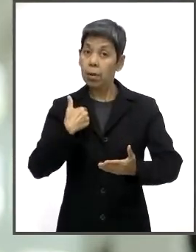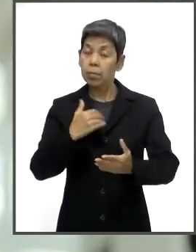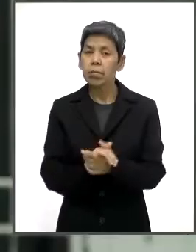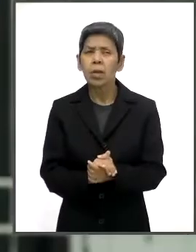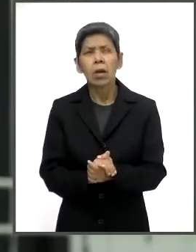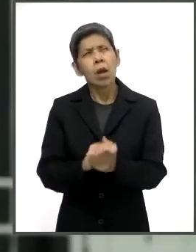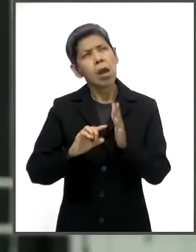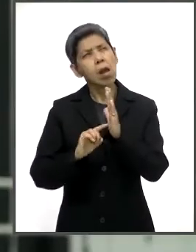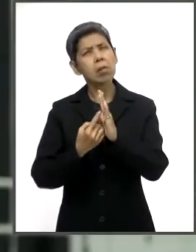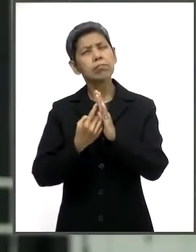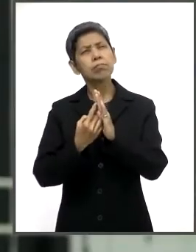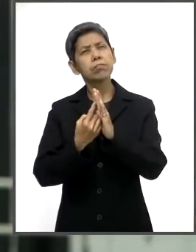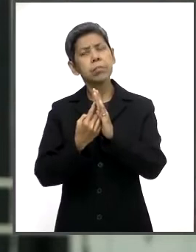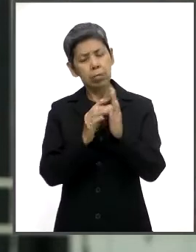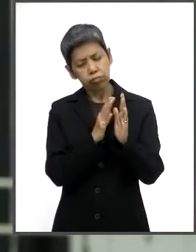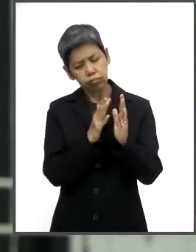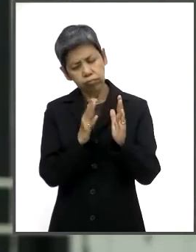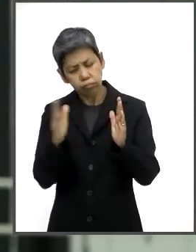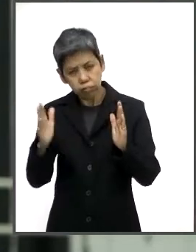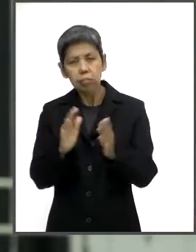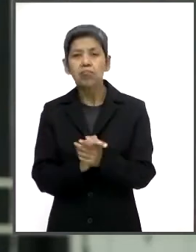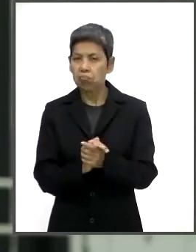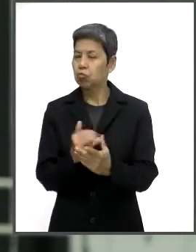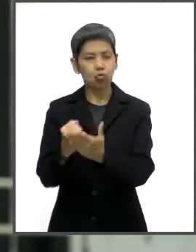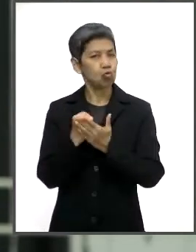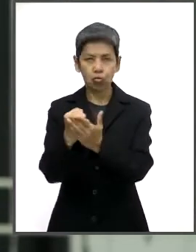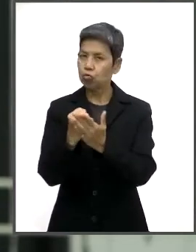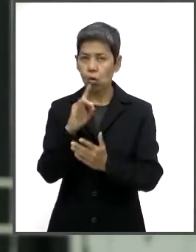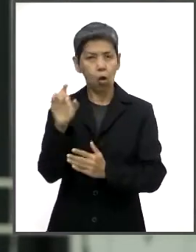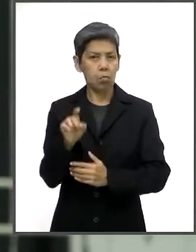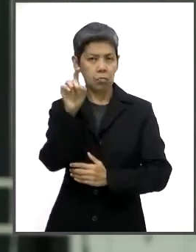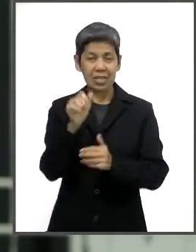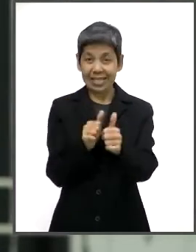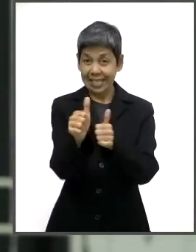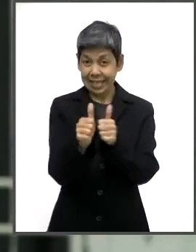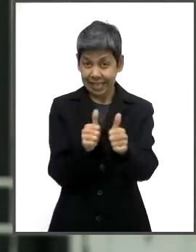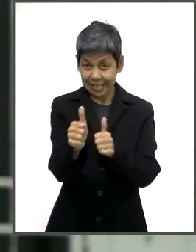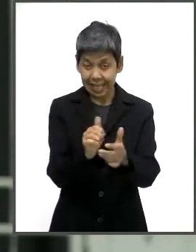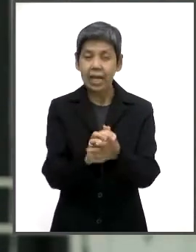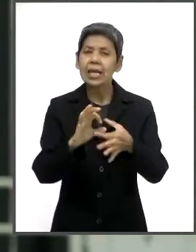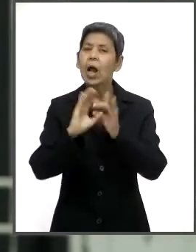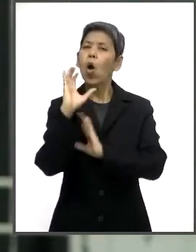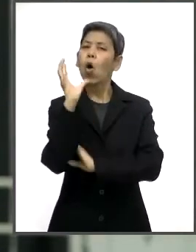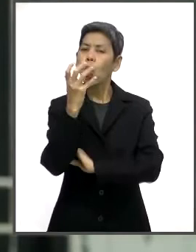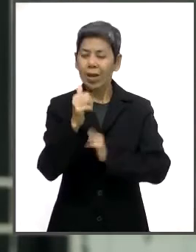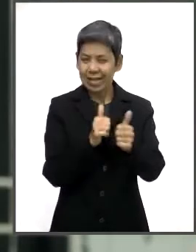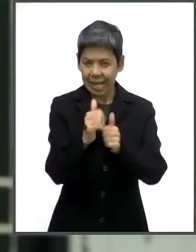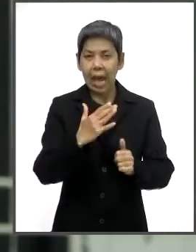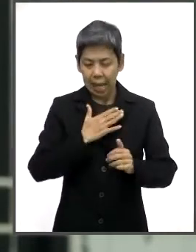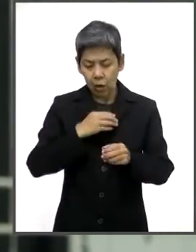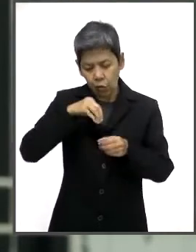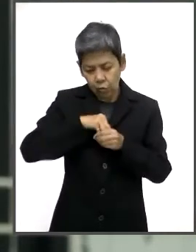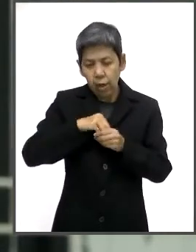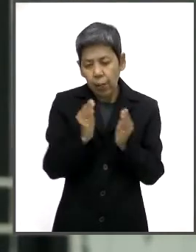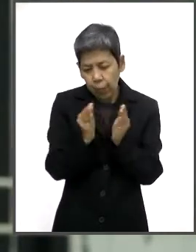ไงบ้างไหม ตั้งแต่เริ่มต้นแล้วก็ปัจจุบันก็ 100% เลยนะคะเพราะว่าการแข่งขันพาราลิมปิกแต่ละครั้งเราก็ต้